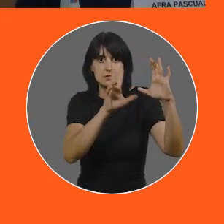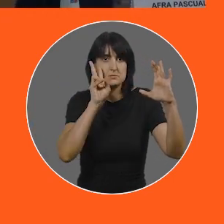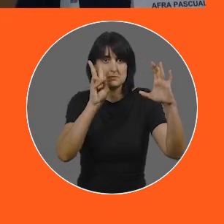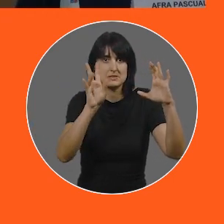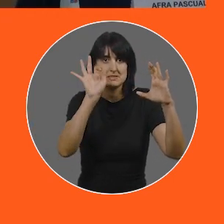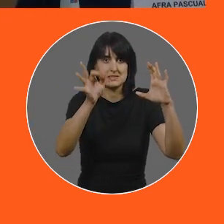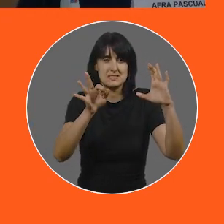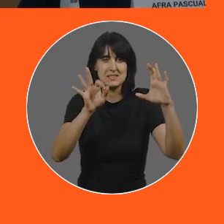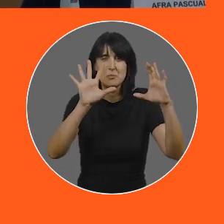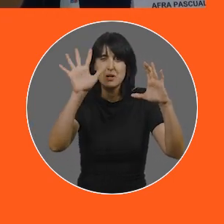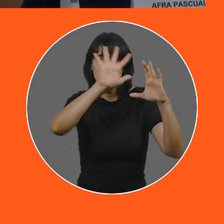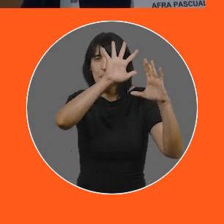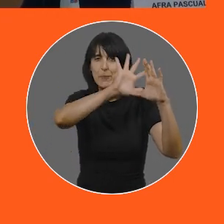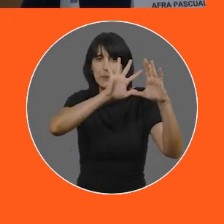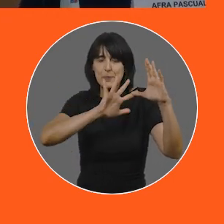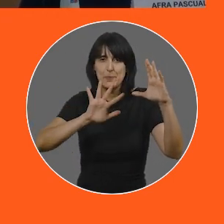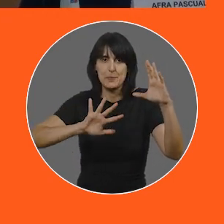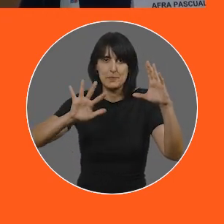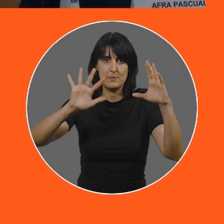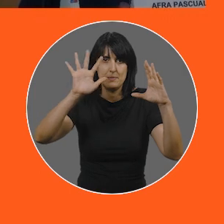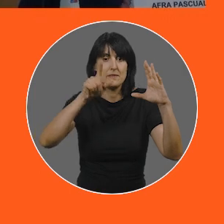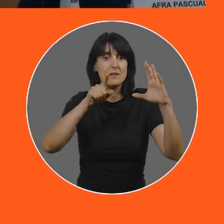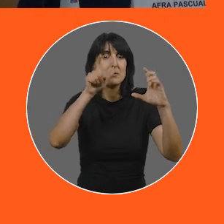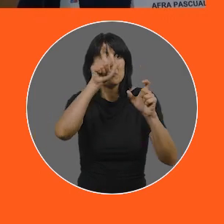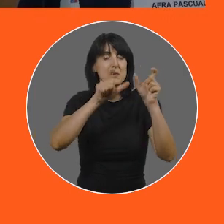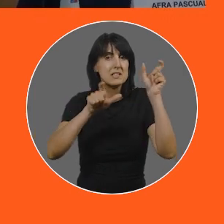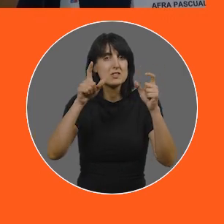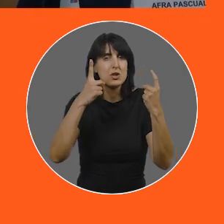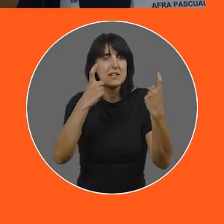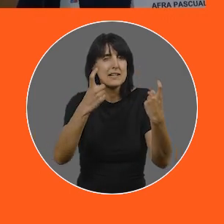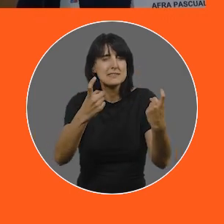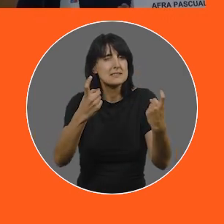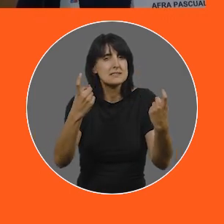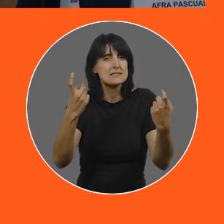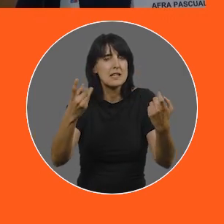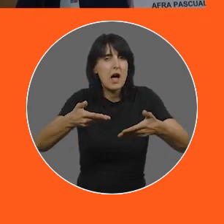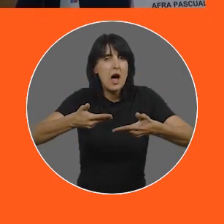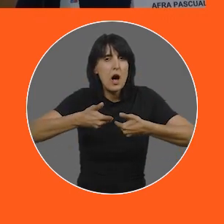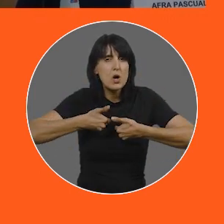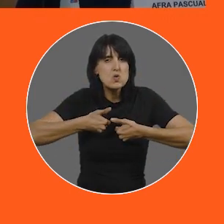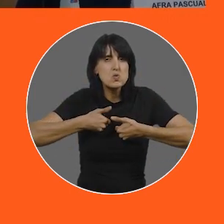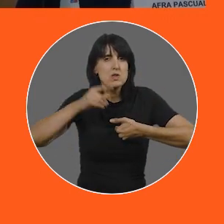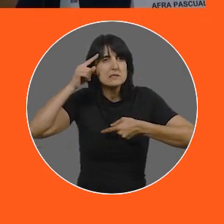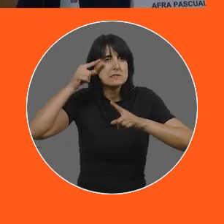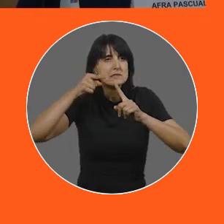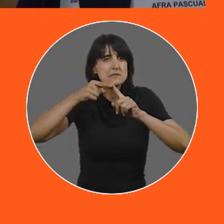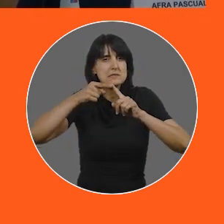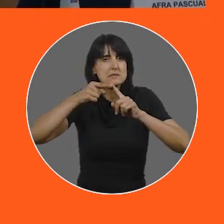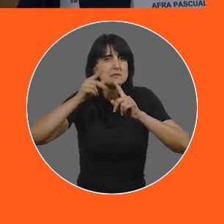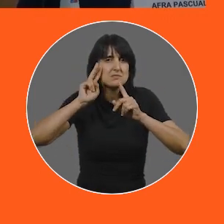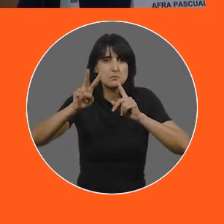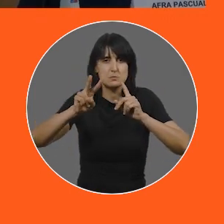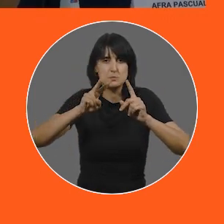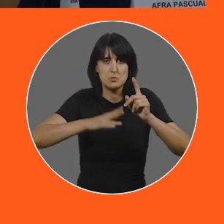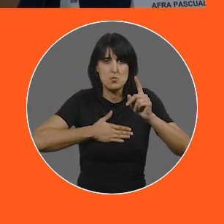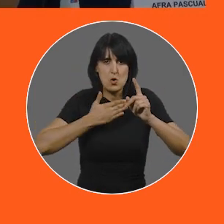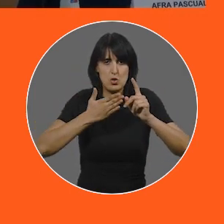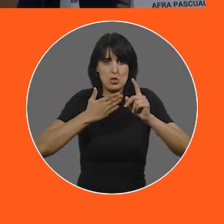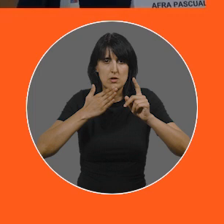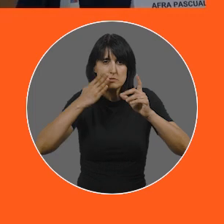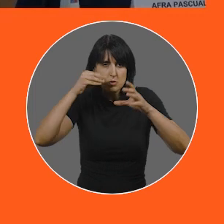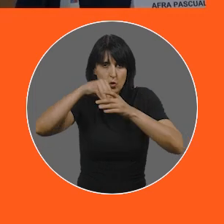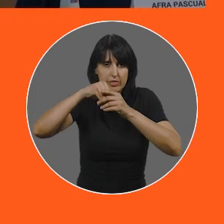al rededor, però a més estaria desenfocat. Llavors aquestes persones necessiten ajudes per poder realment accedir al